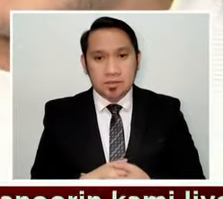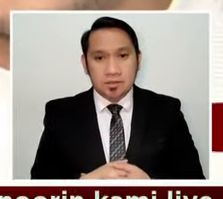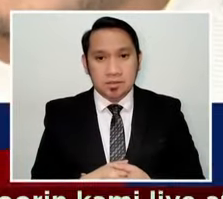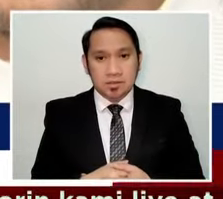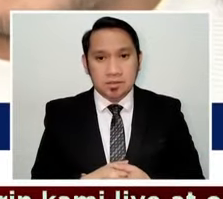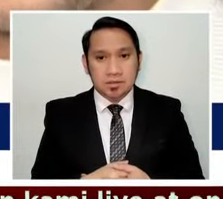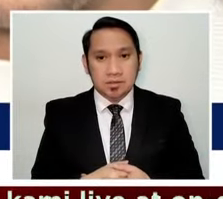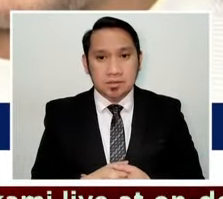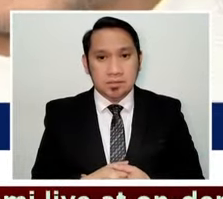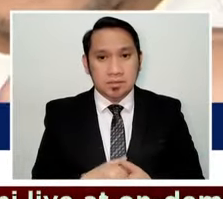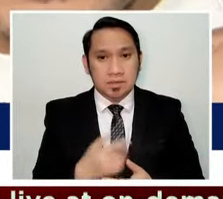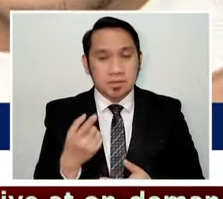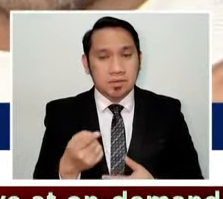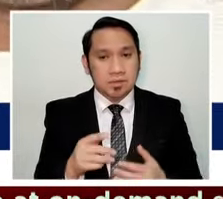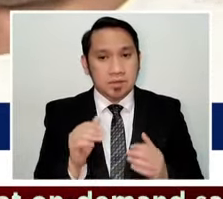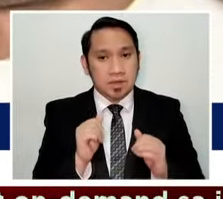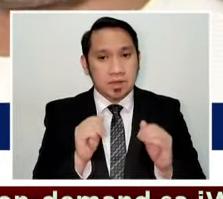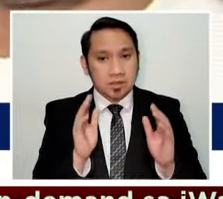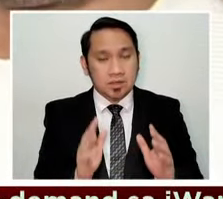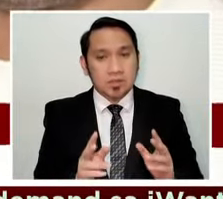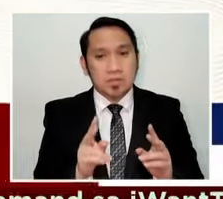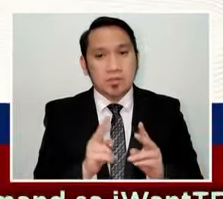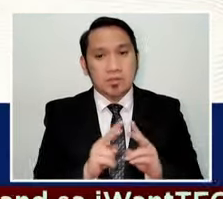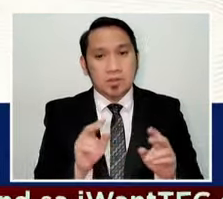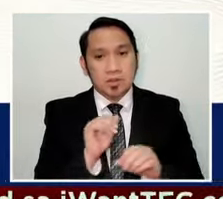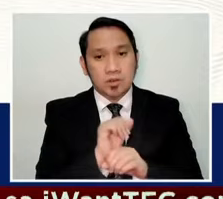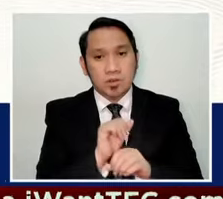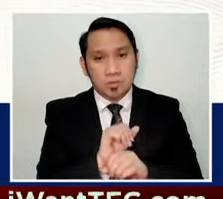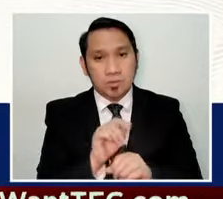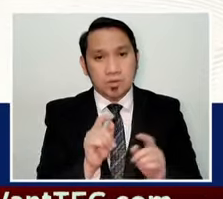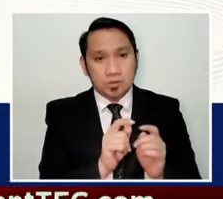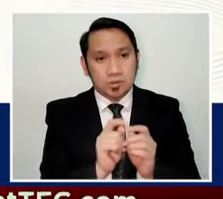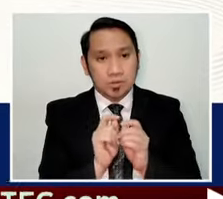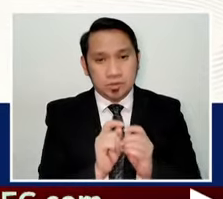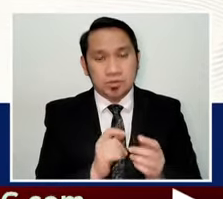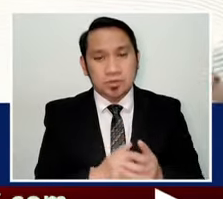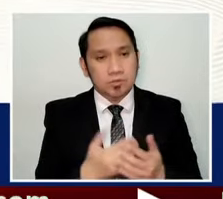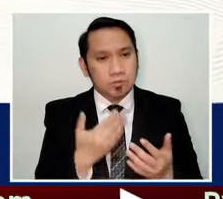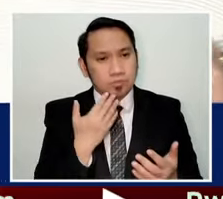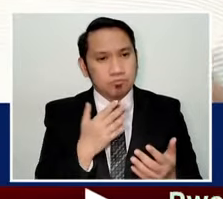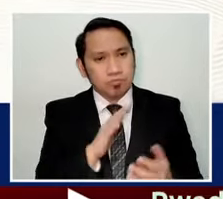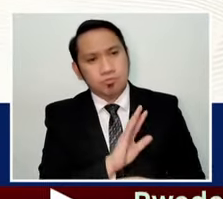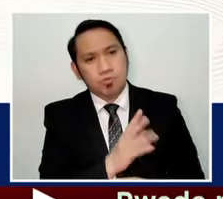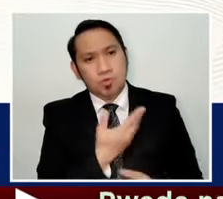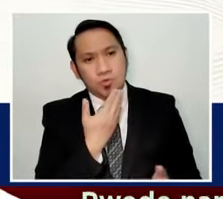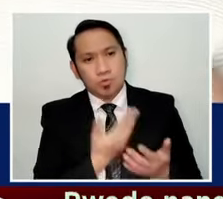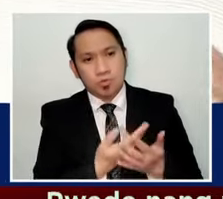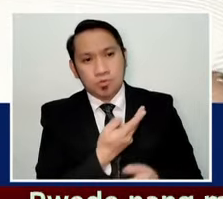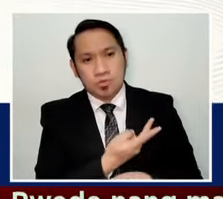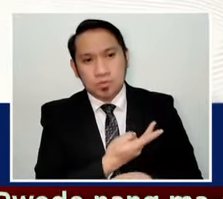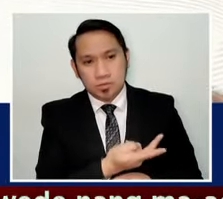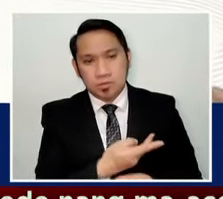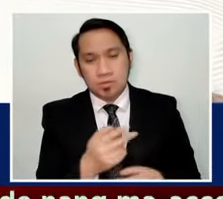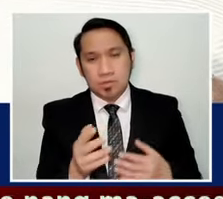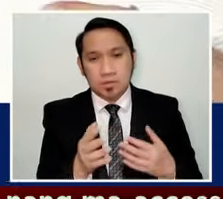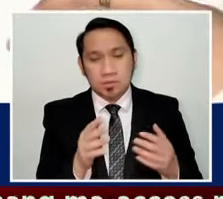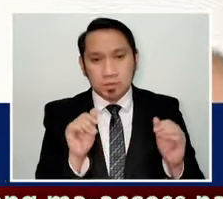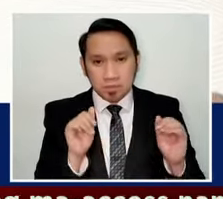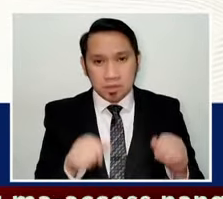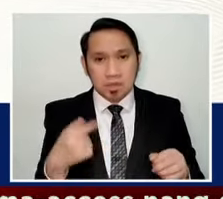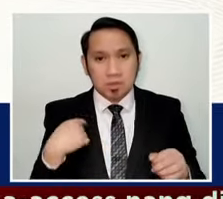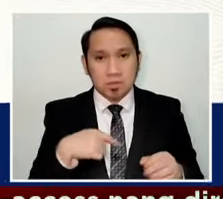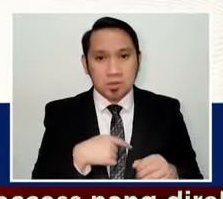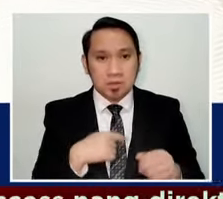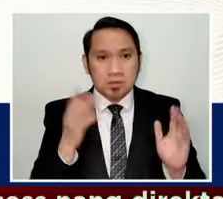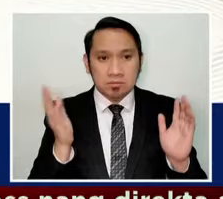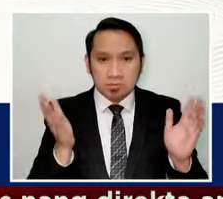na very open to work on the scene together. Dynamic kasi namin, like even in between takes, nakakapagkwentuhan kami what we